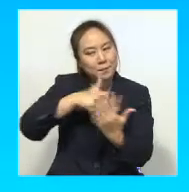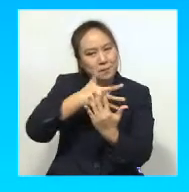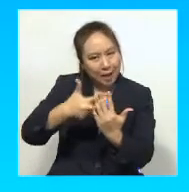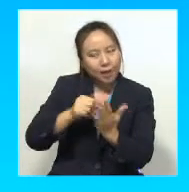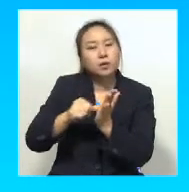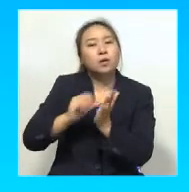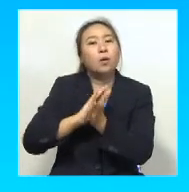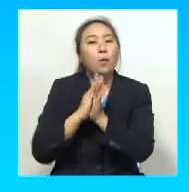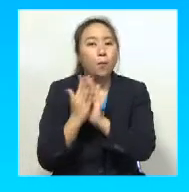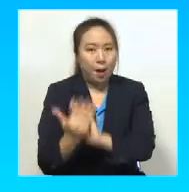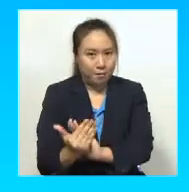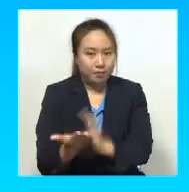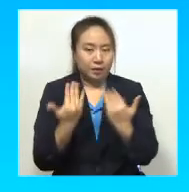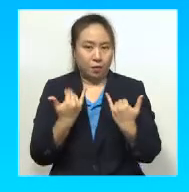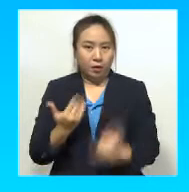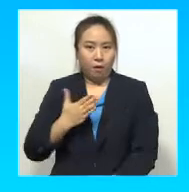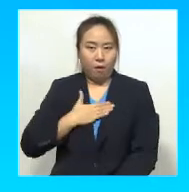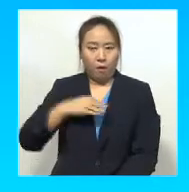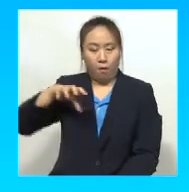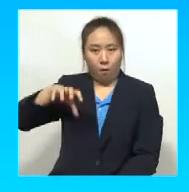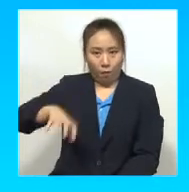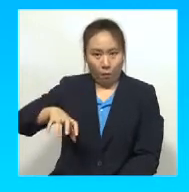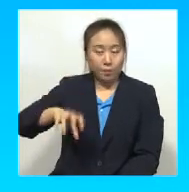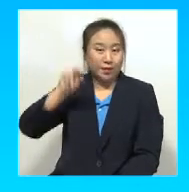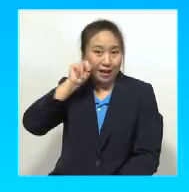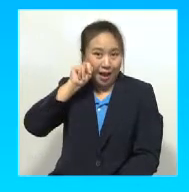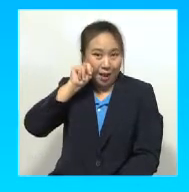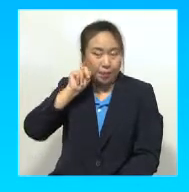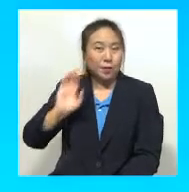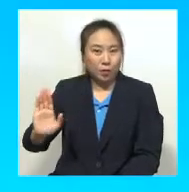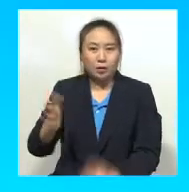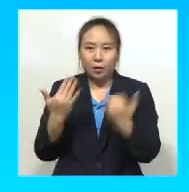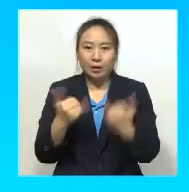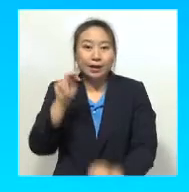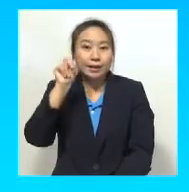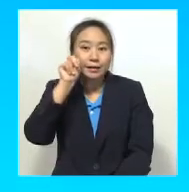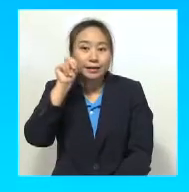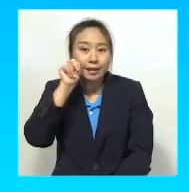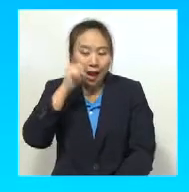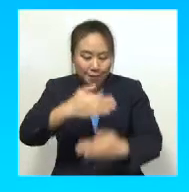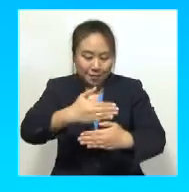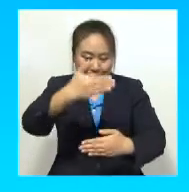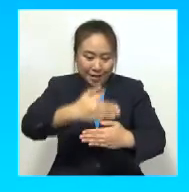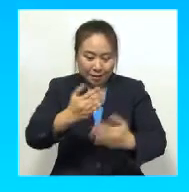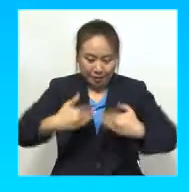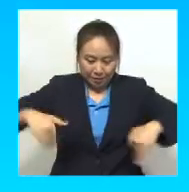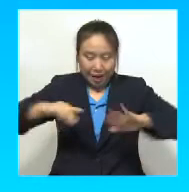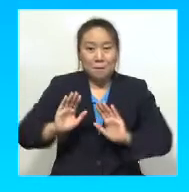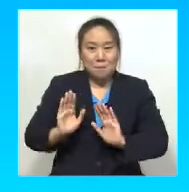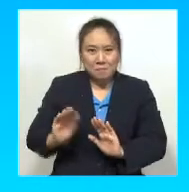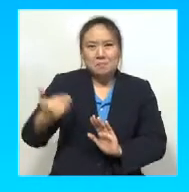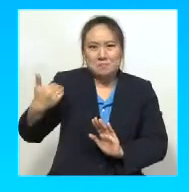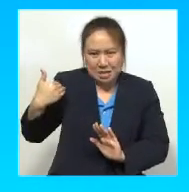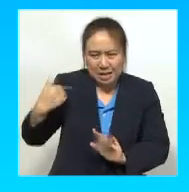ทย์ของกรมชลประทานกับทางอีแกทนะครับก็คือว่าน้ำในอ่างมีแต่เอาออกไม่ได้มากเท่าที่